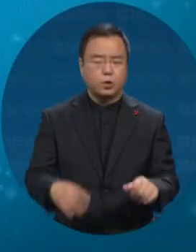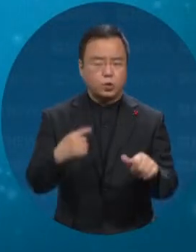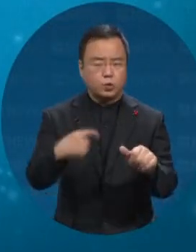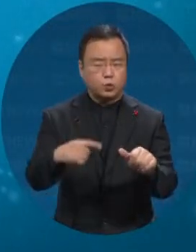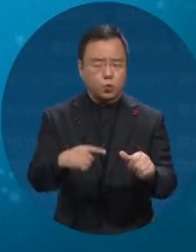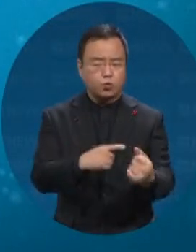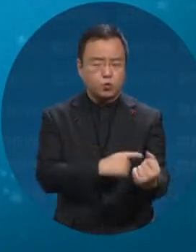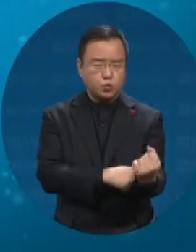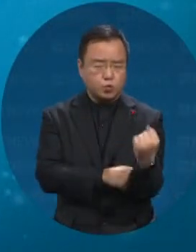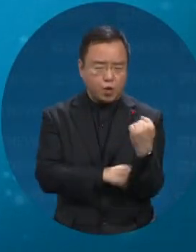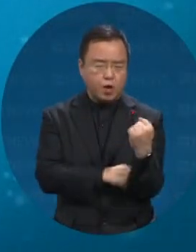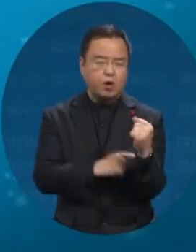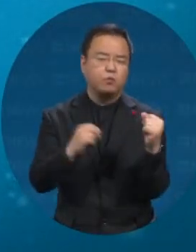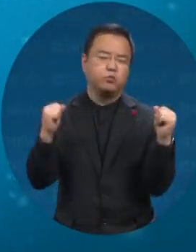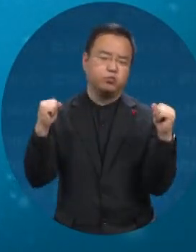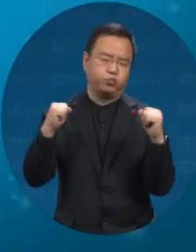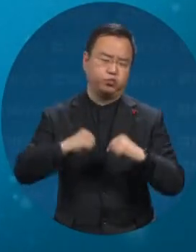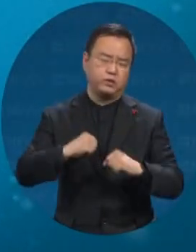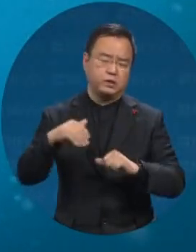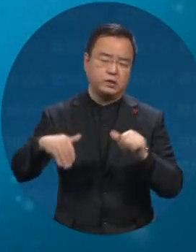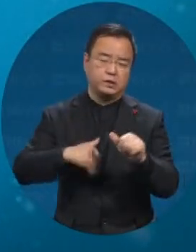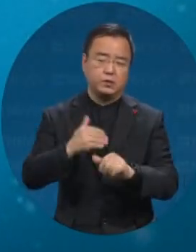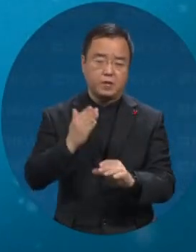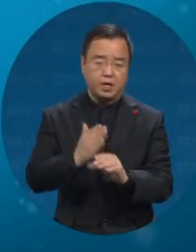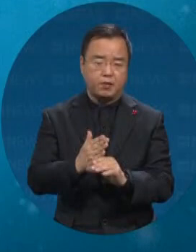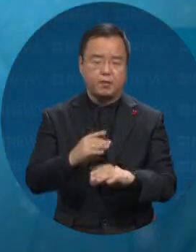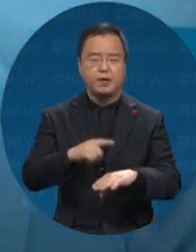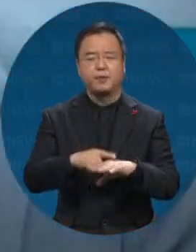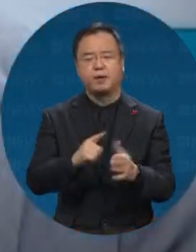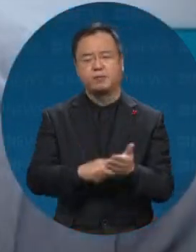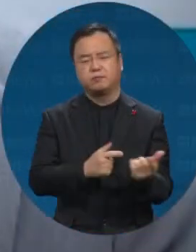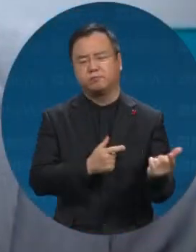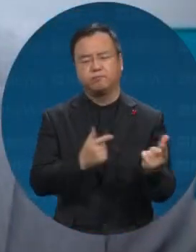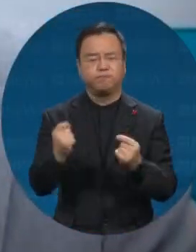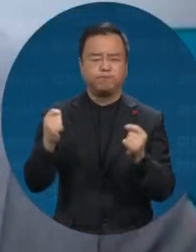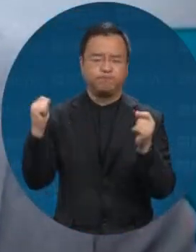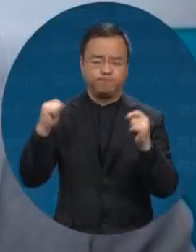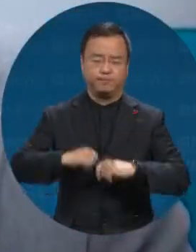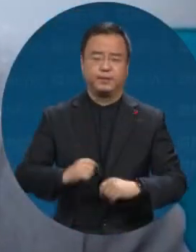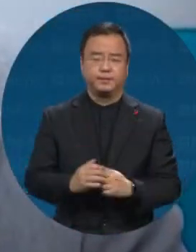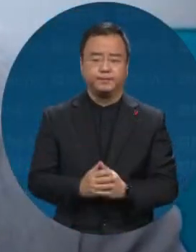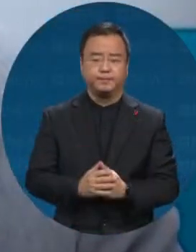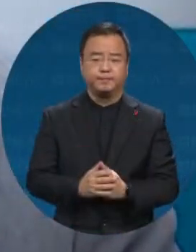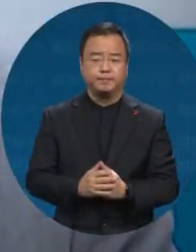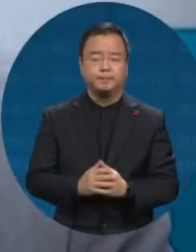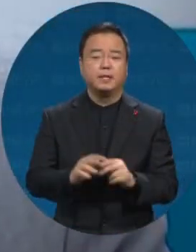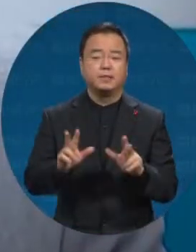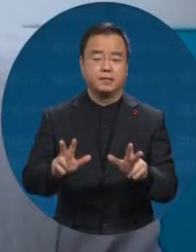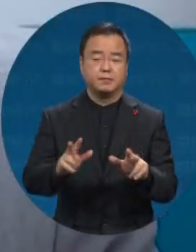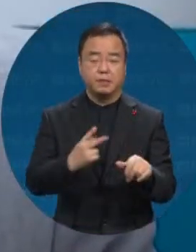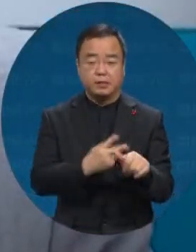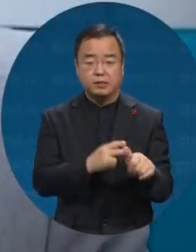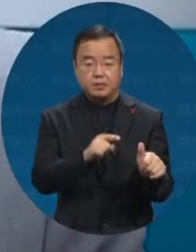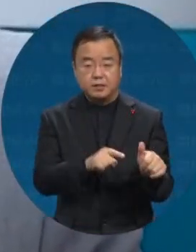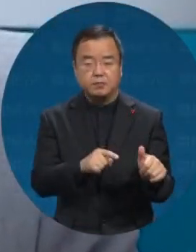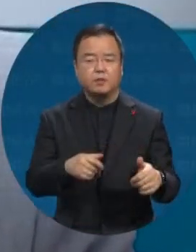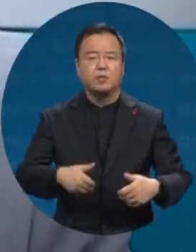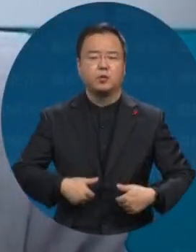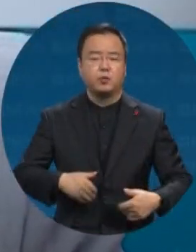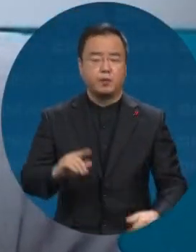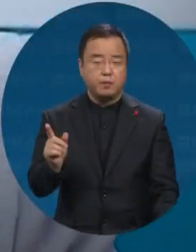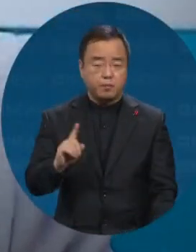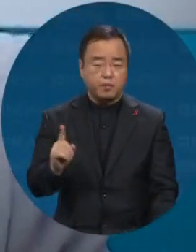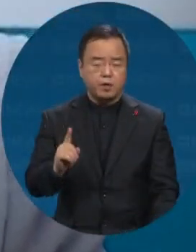교육관 앞에서 선생님들의 마음도 무너져 내리고 있었습니다 선생님들에게 지금 필요한 것은 마음껏 가르칠 수